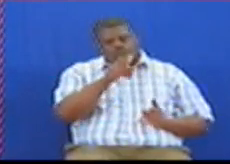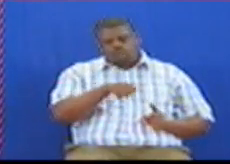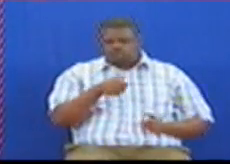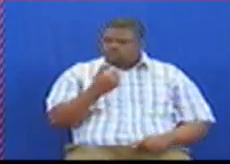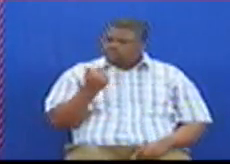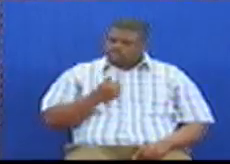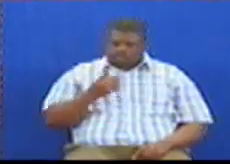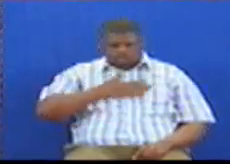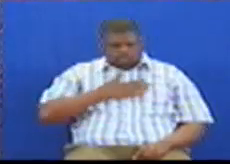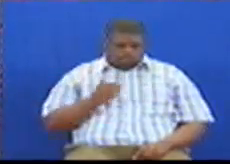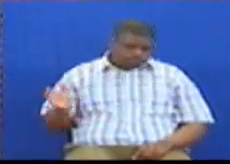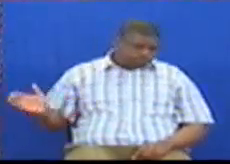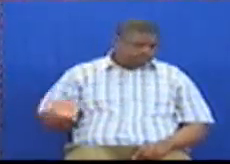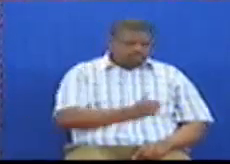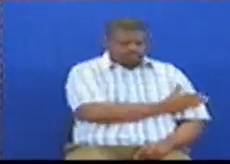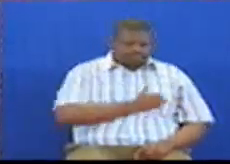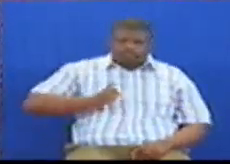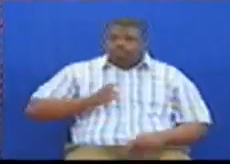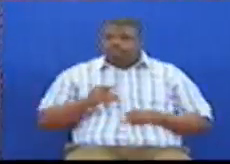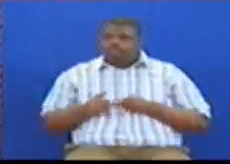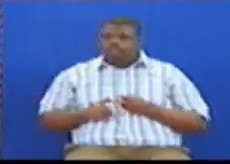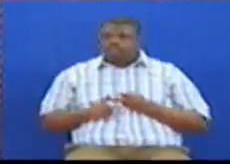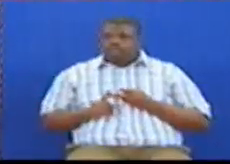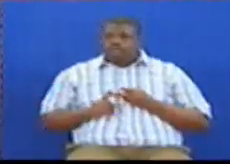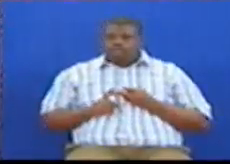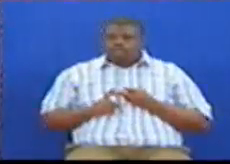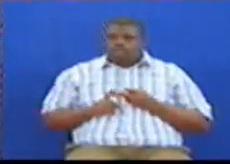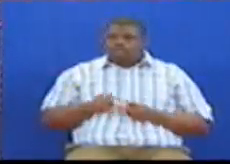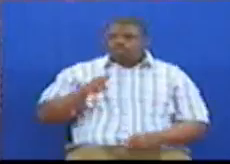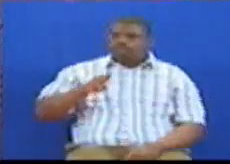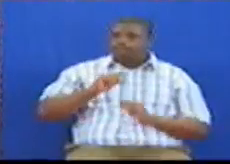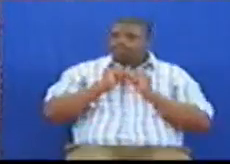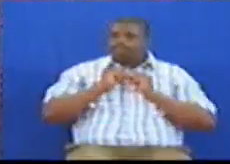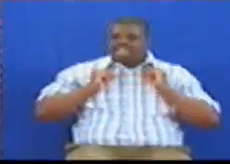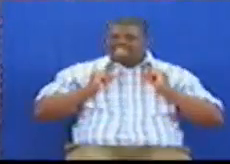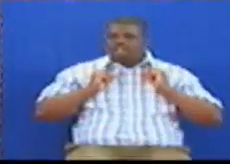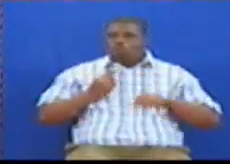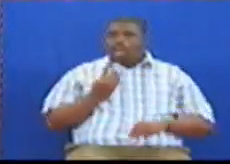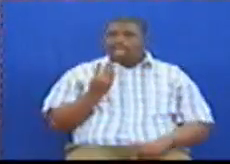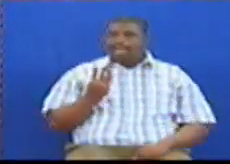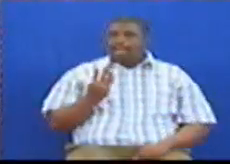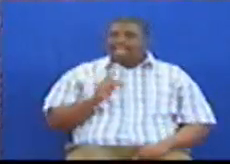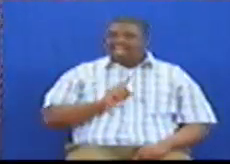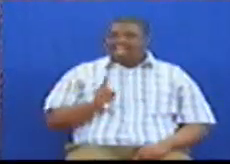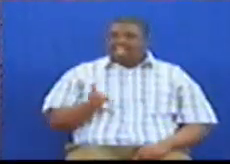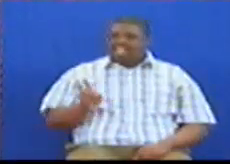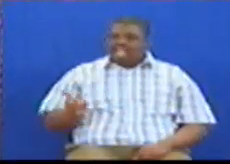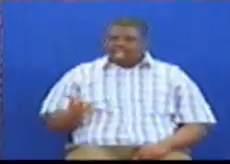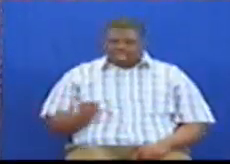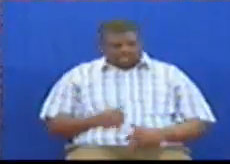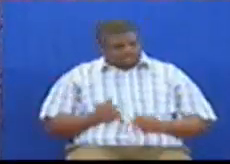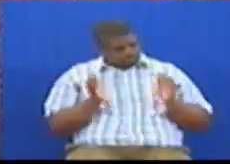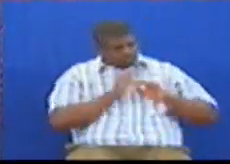kuongoza. Asante sana. Asante sana. Mheshimiwa Msigwa, dakika 4. Tutamalizia na